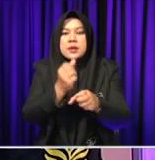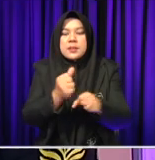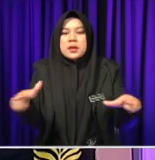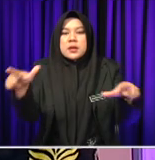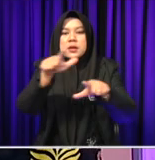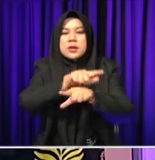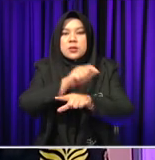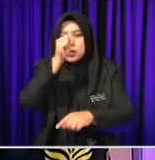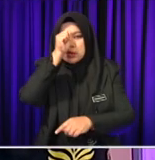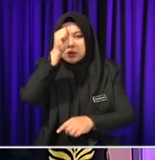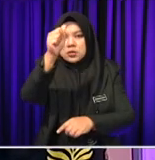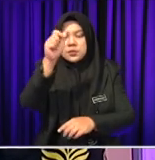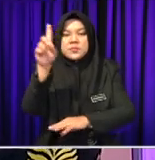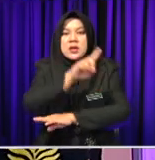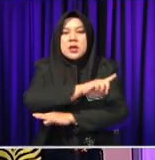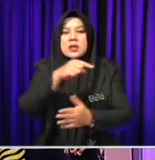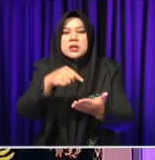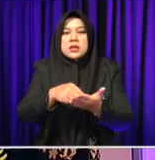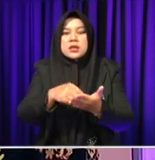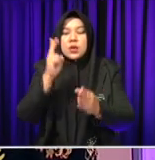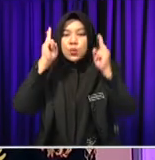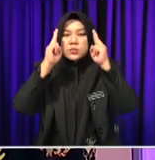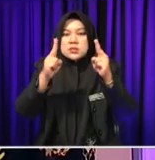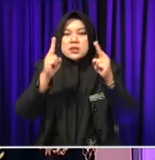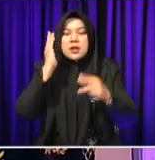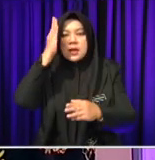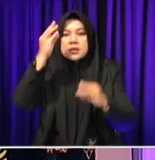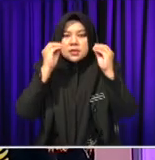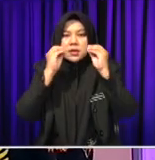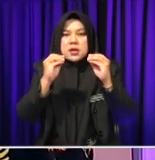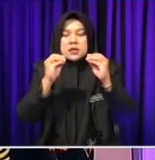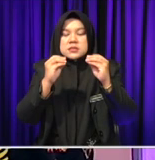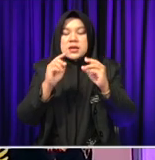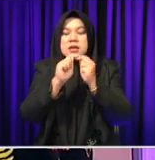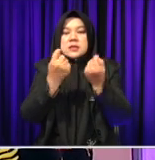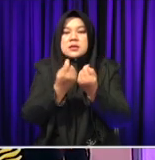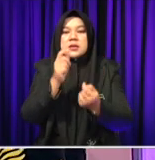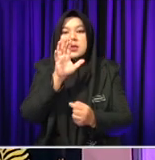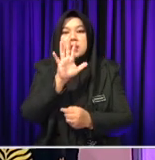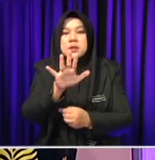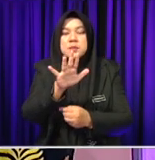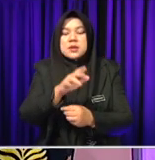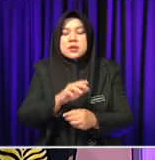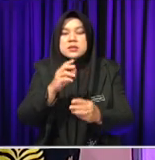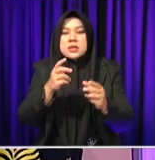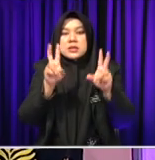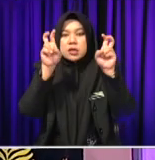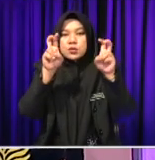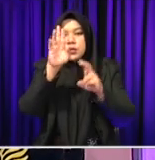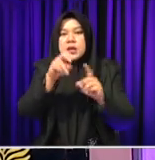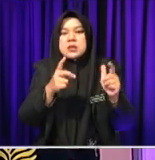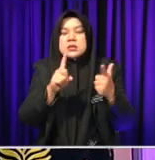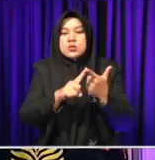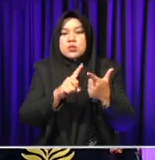ini Ustazah akan mengajar hadis di dalam tingkatan lima tajuk yang kedua inilah Tujuh